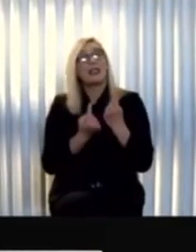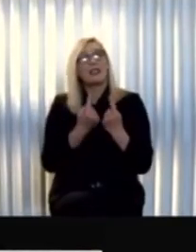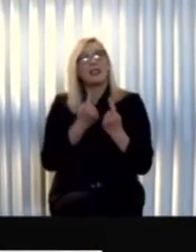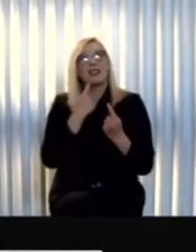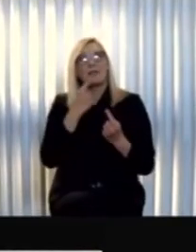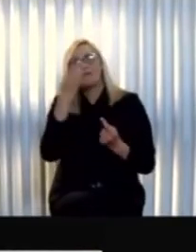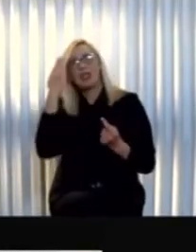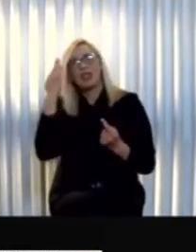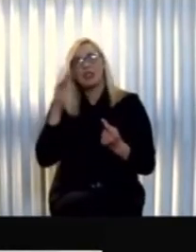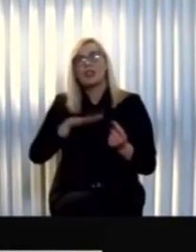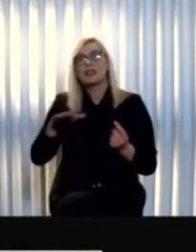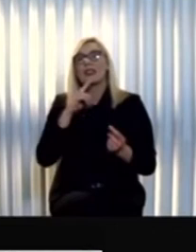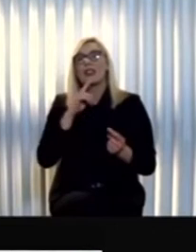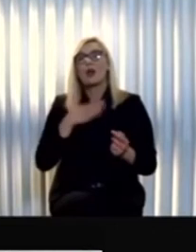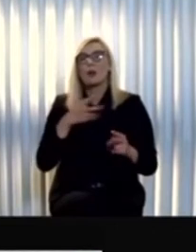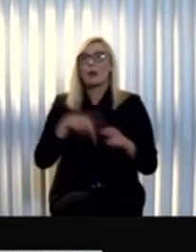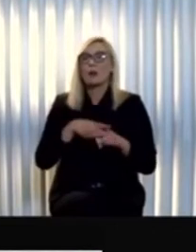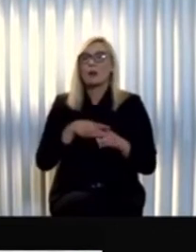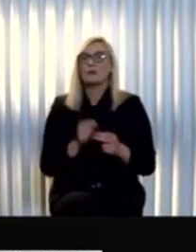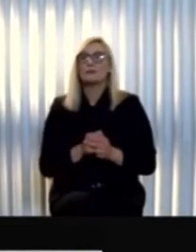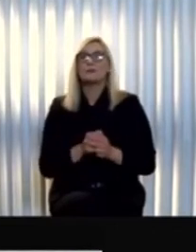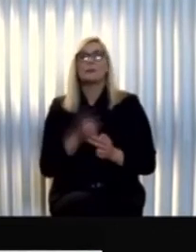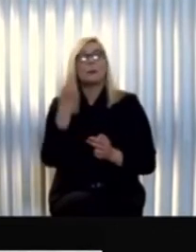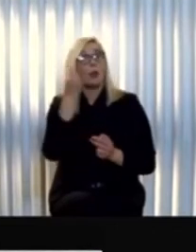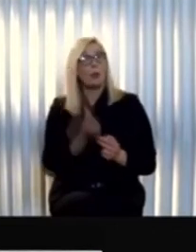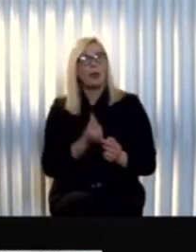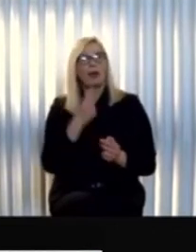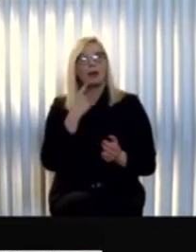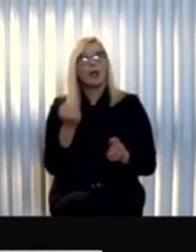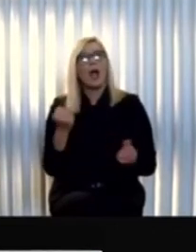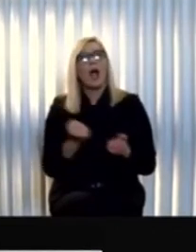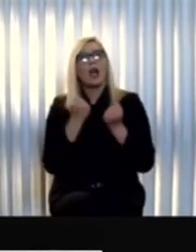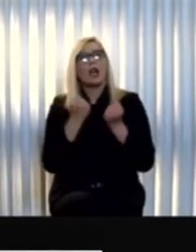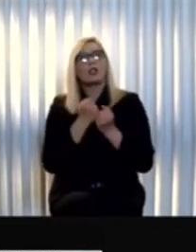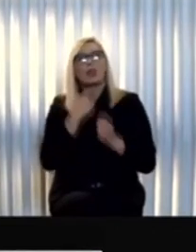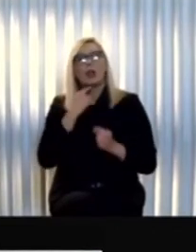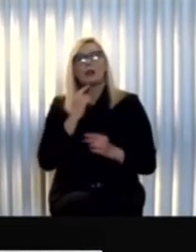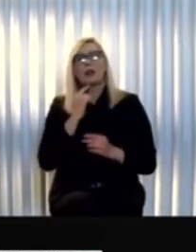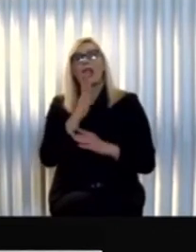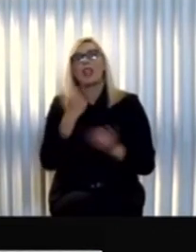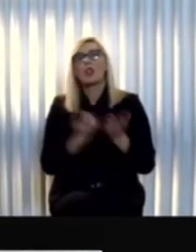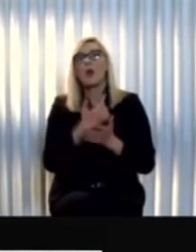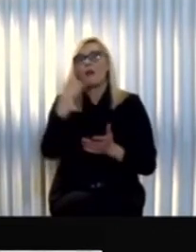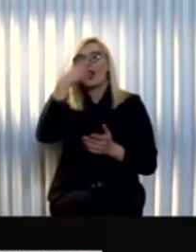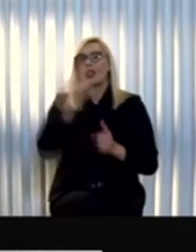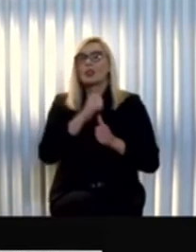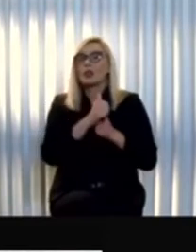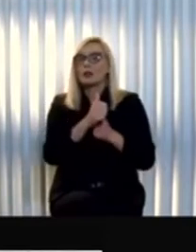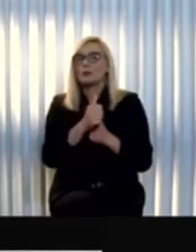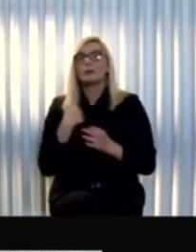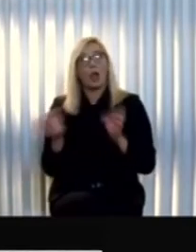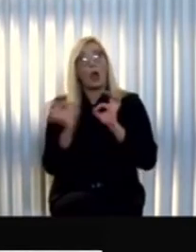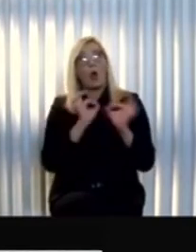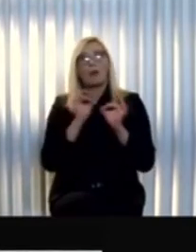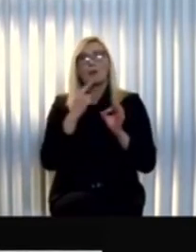грижата за дете со попреченост. Средствата за ангажирање на идните нови лични асистенти се веќе обезбедени од